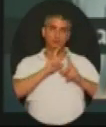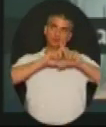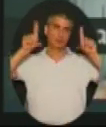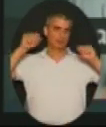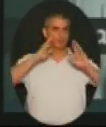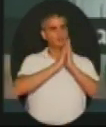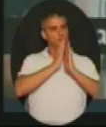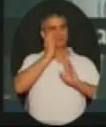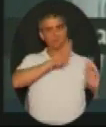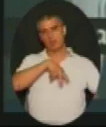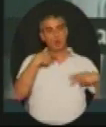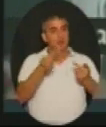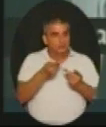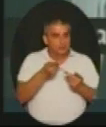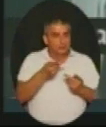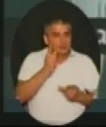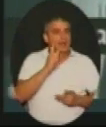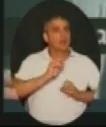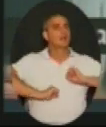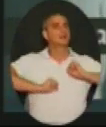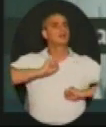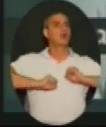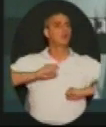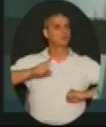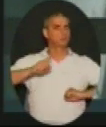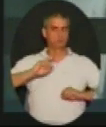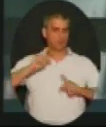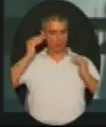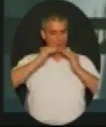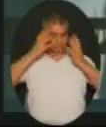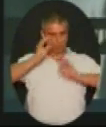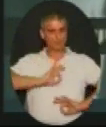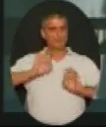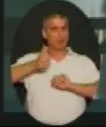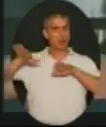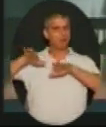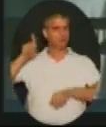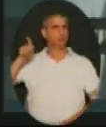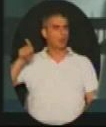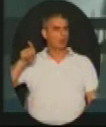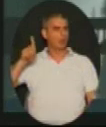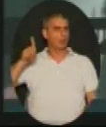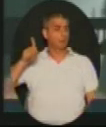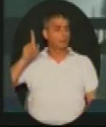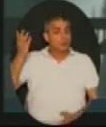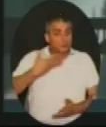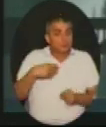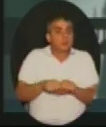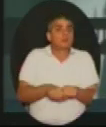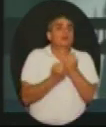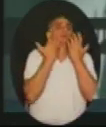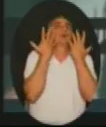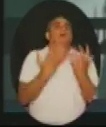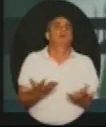החוצות שקוראים לברק לחזור, אלא על ידי התנהגותו הבלתי ראויה בעליל של ראש הממשלה, שמסיבה נזקים